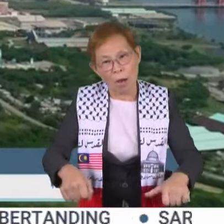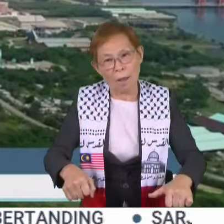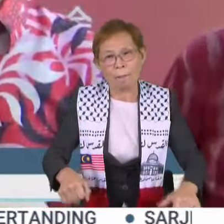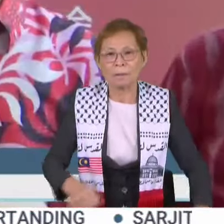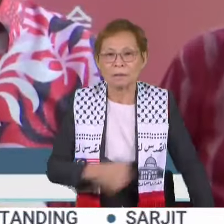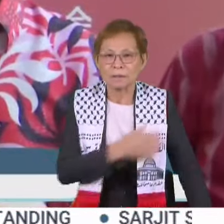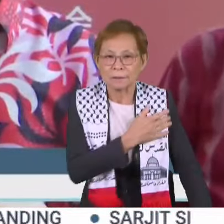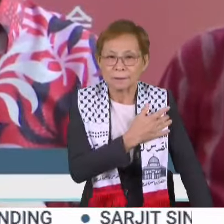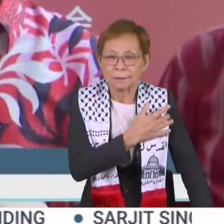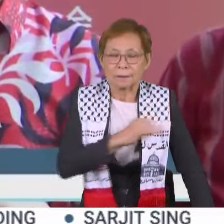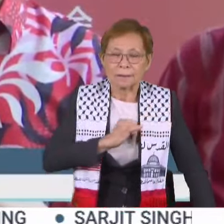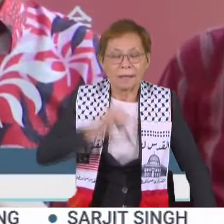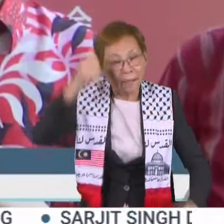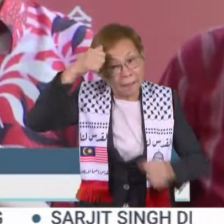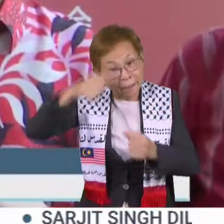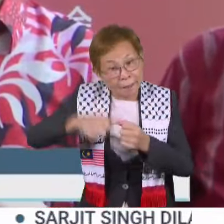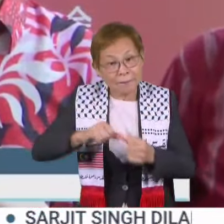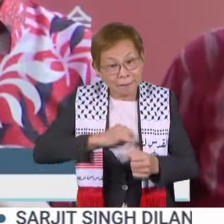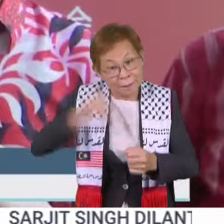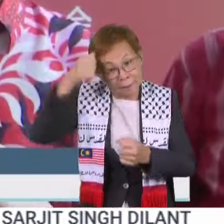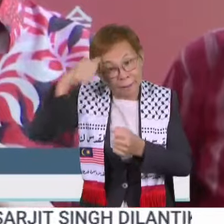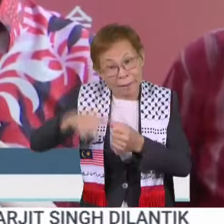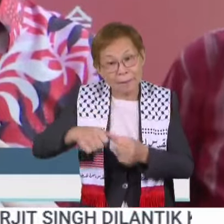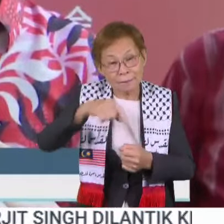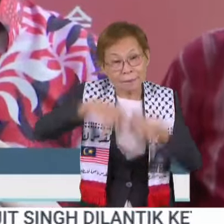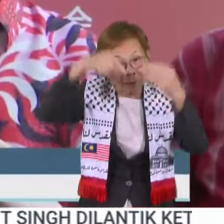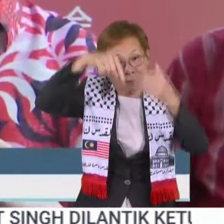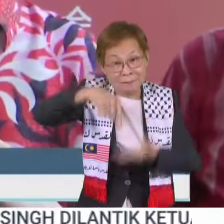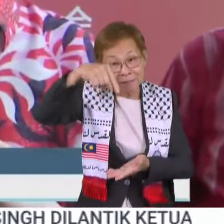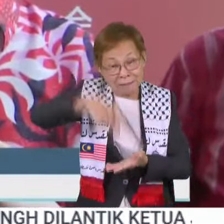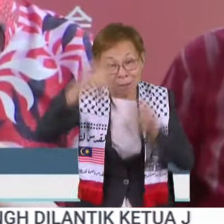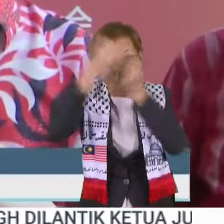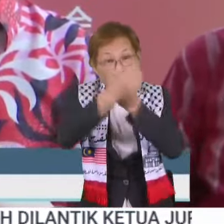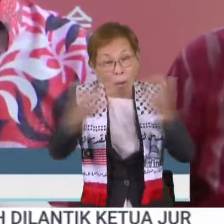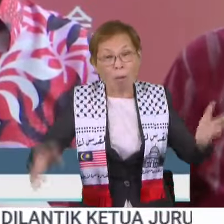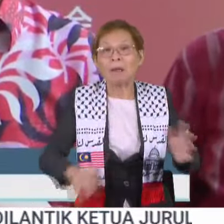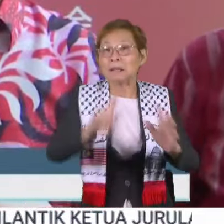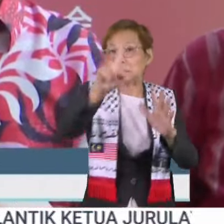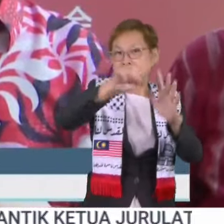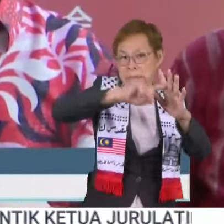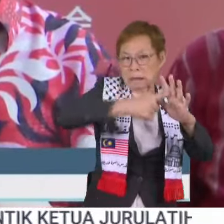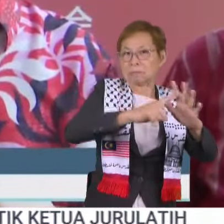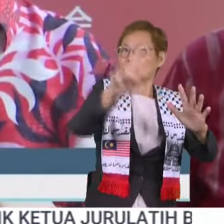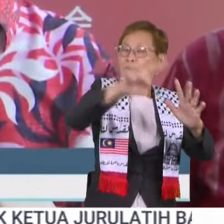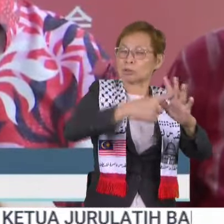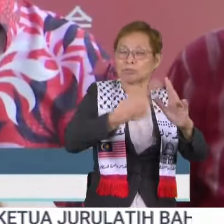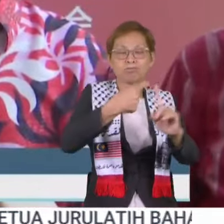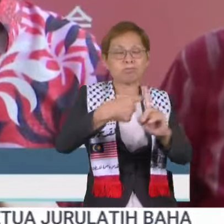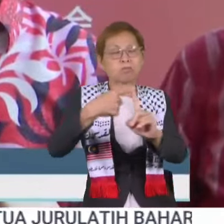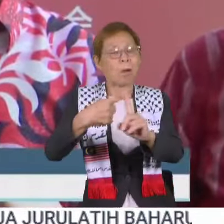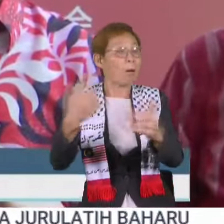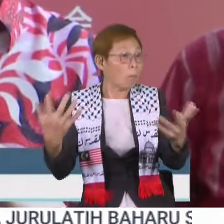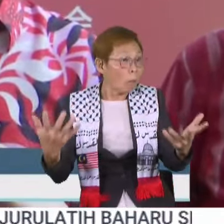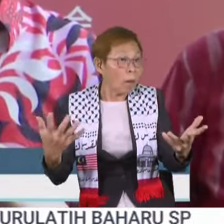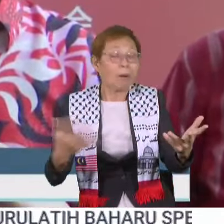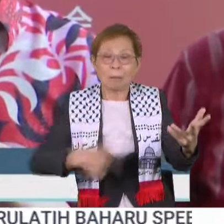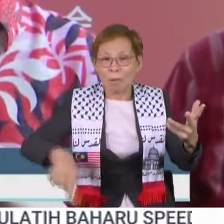Sarawak saya ingat ini ini pengumuman merupakan satu titik permulaan yang cukup positif ianya